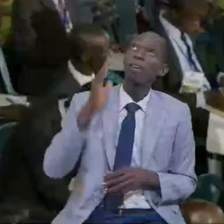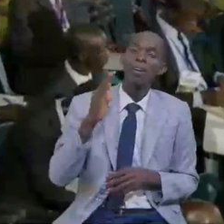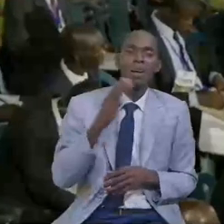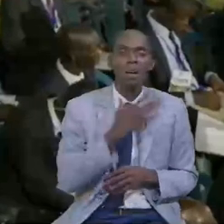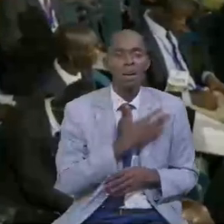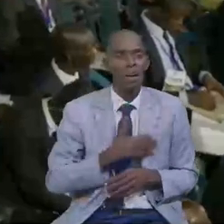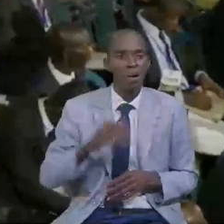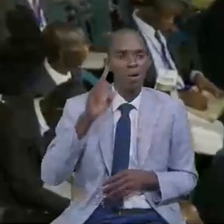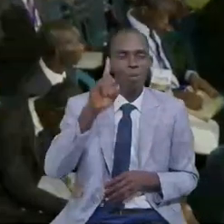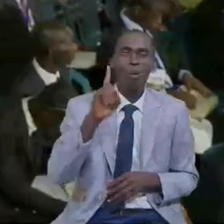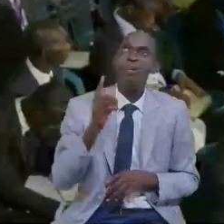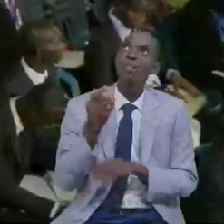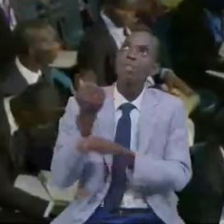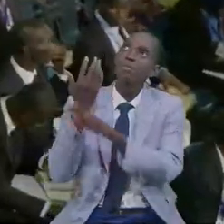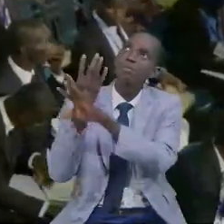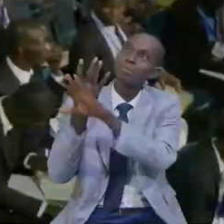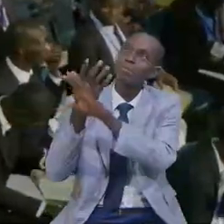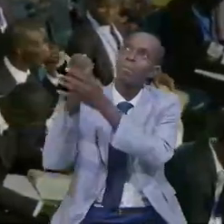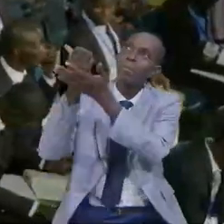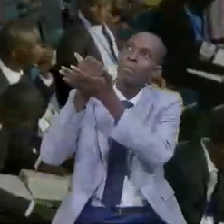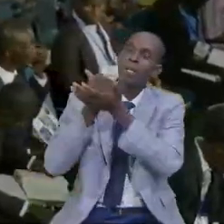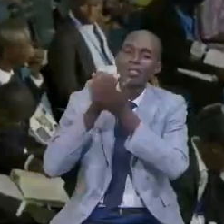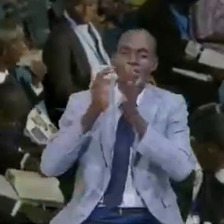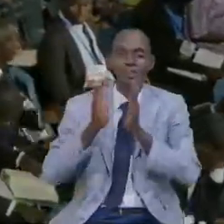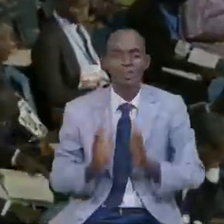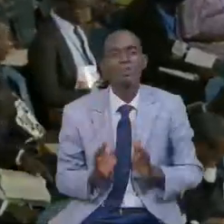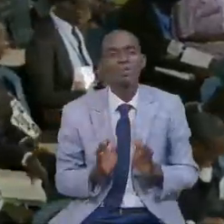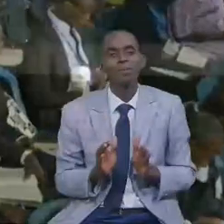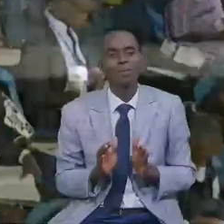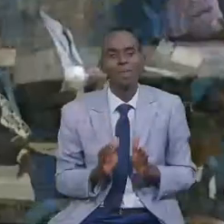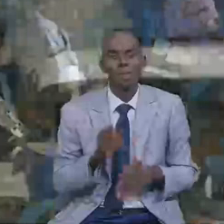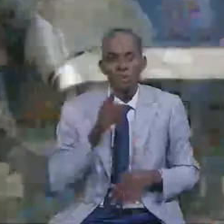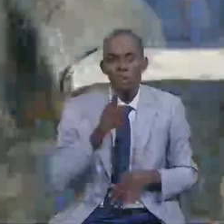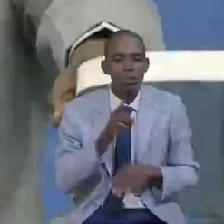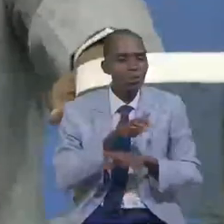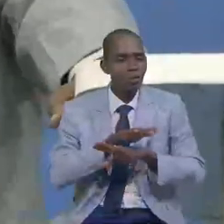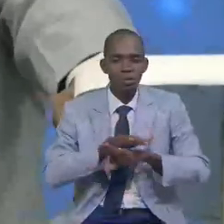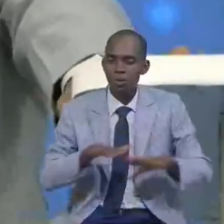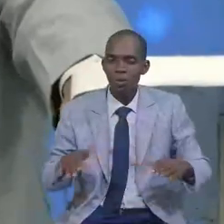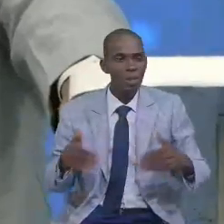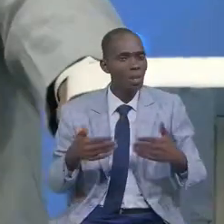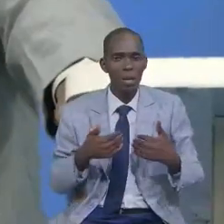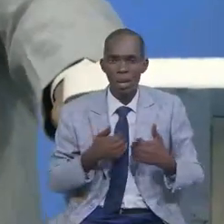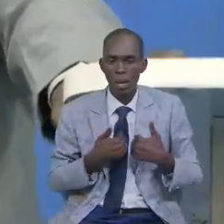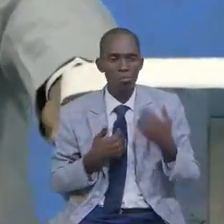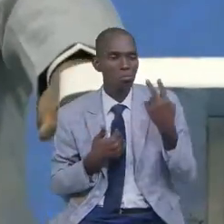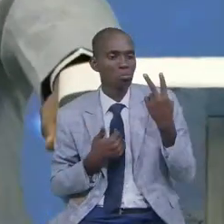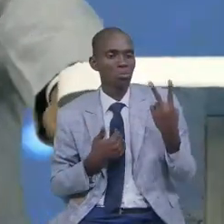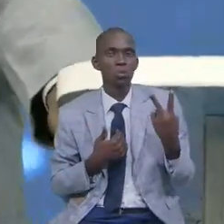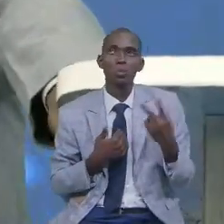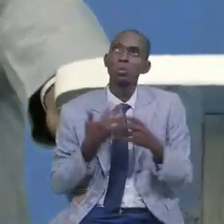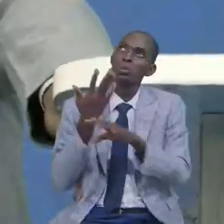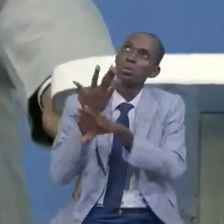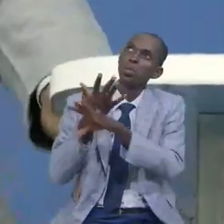seul médiateur. Un seul médiateur. Tu n'as pas de médiateur dans